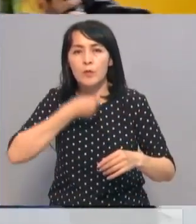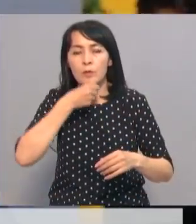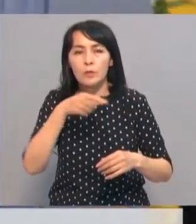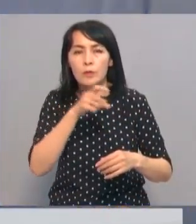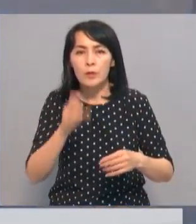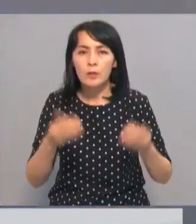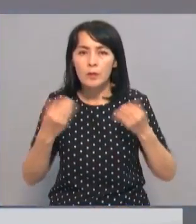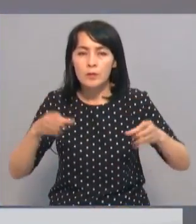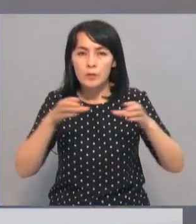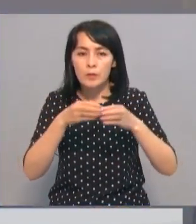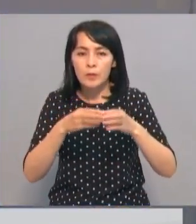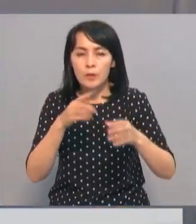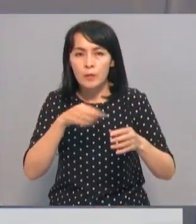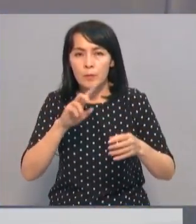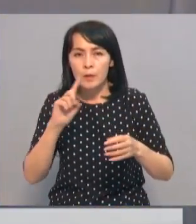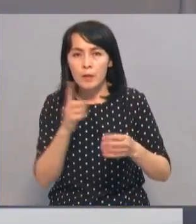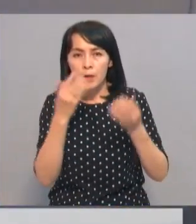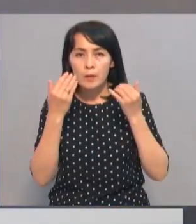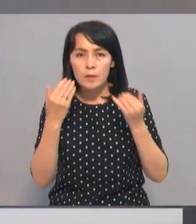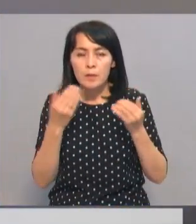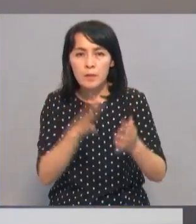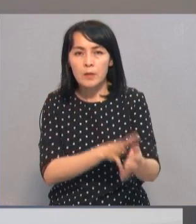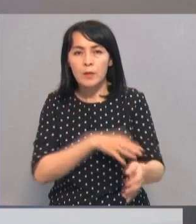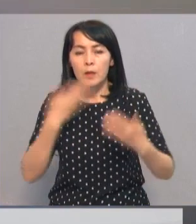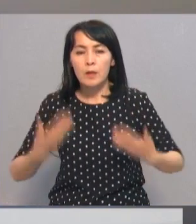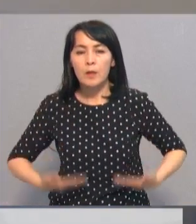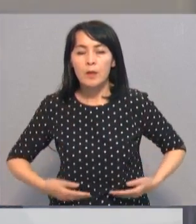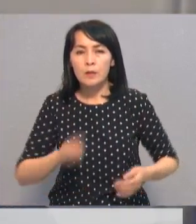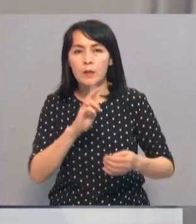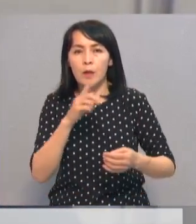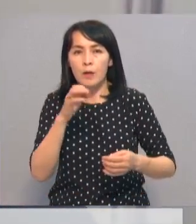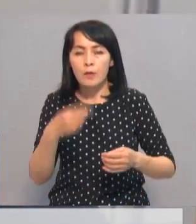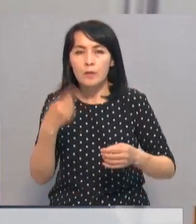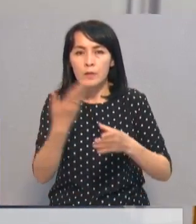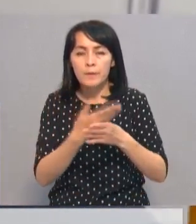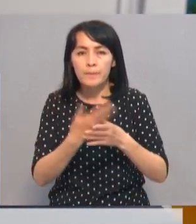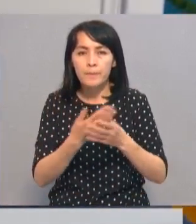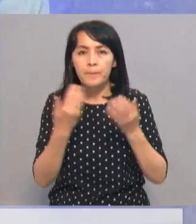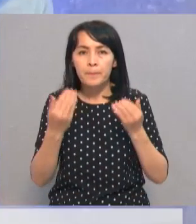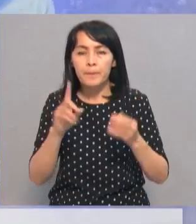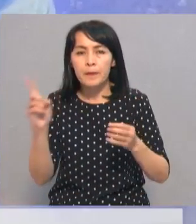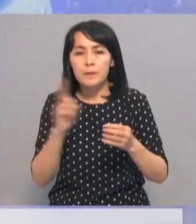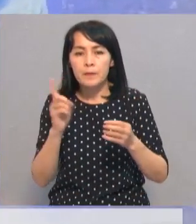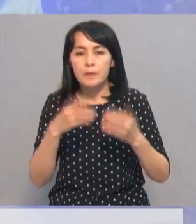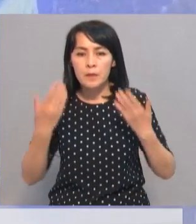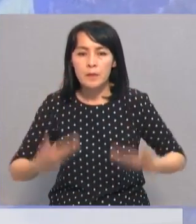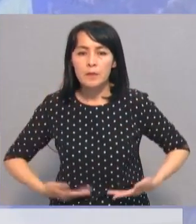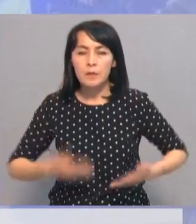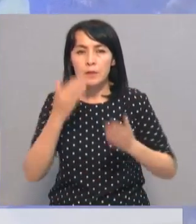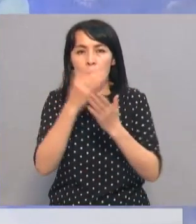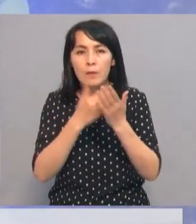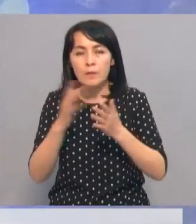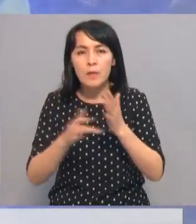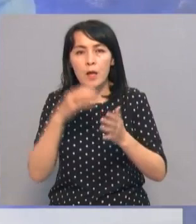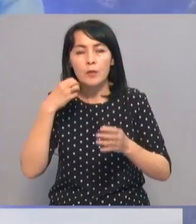возраста. В филиале номер 1 сектора «Активное долголетие» КГУ Центр социального обслуживания, отдел занятости и социальных программ